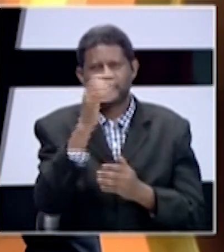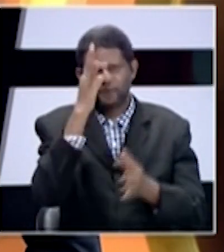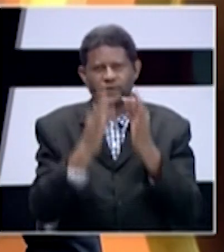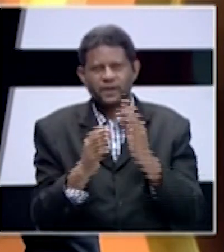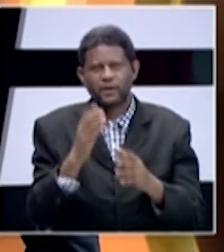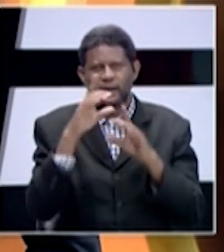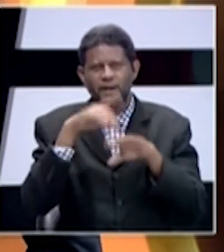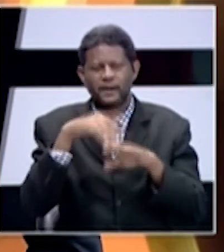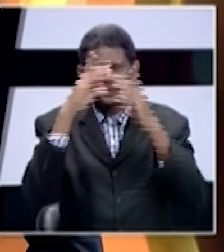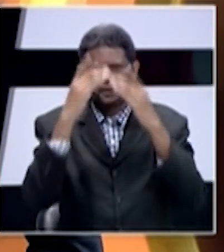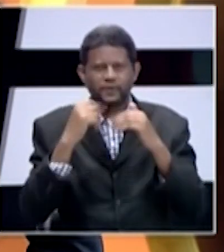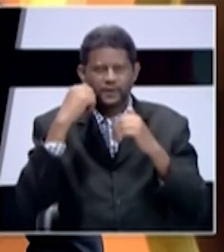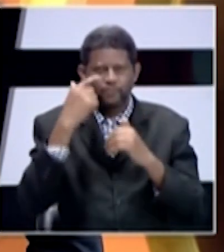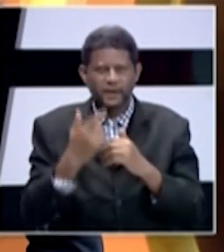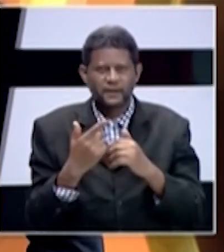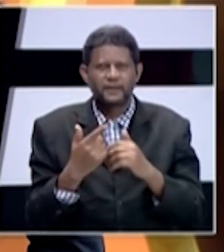ኣብ ዘኽበረሉ ፅባሕ